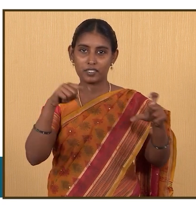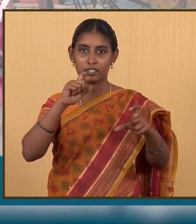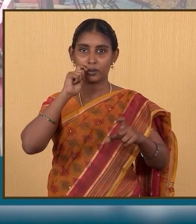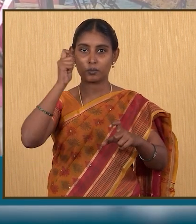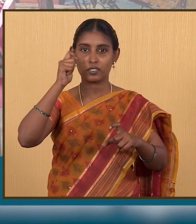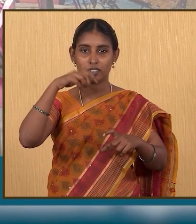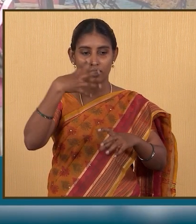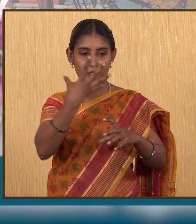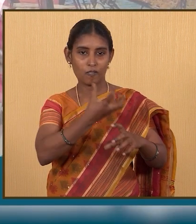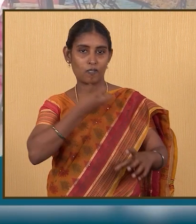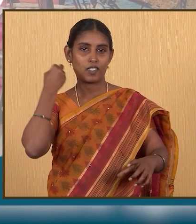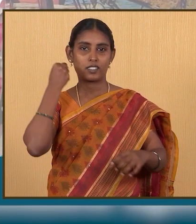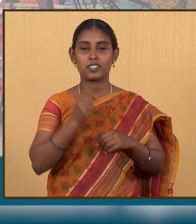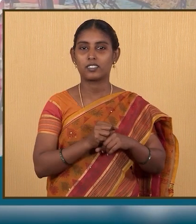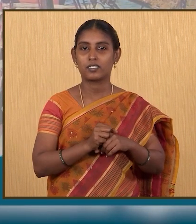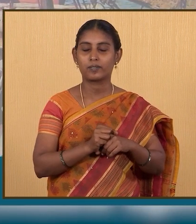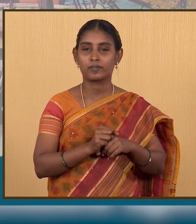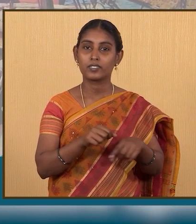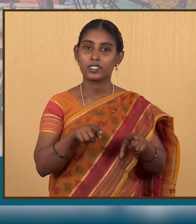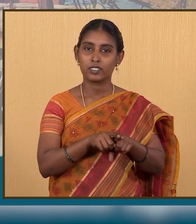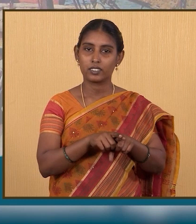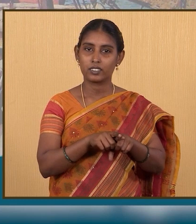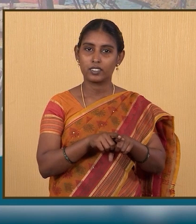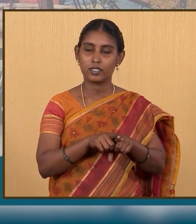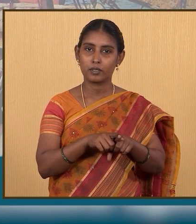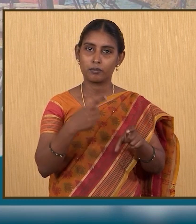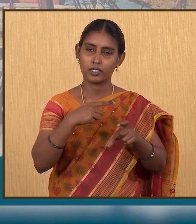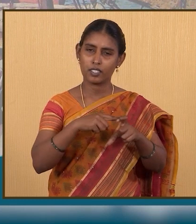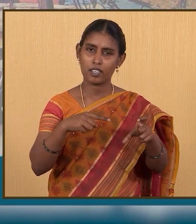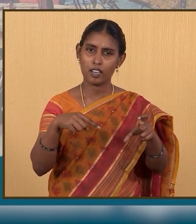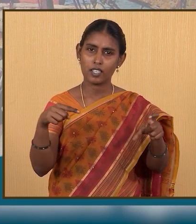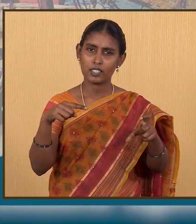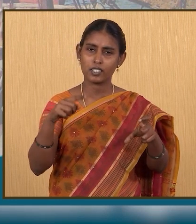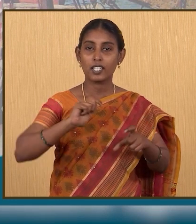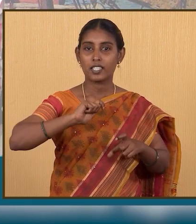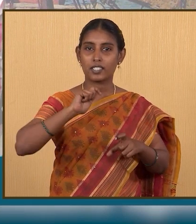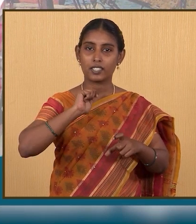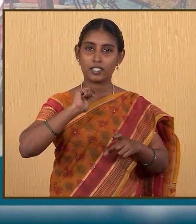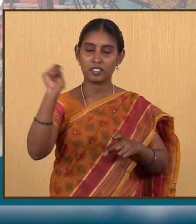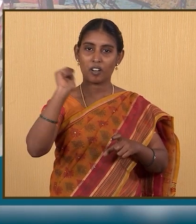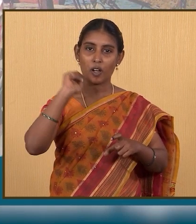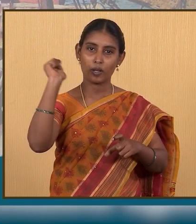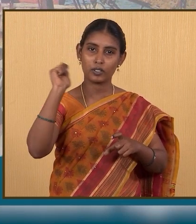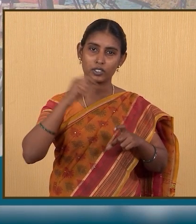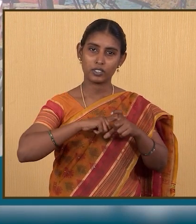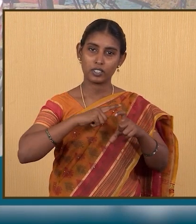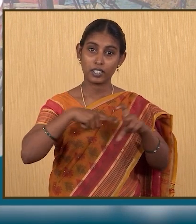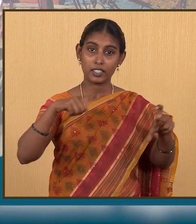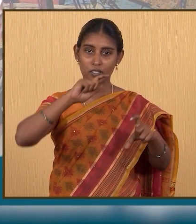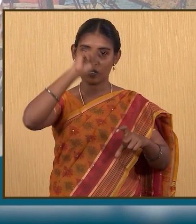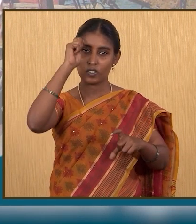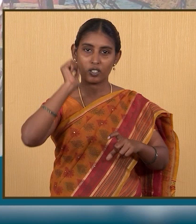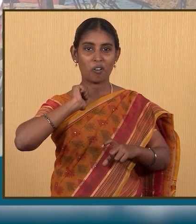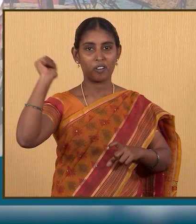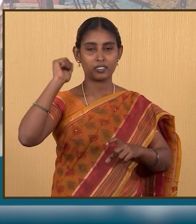யாருக்கு, ஆங்கில கிழக்கிந்திய கம்பெனிக்கு. சரி, இவங்க ஆங்கில கிழக்கிந்திய கம்பெனியோடைய ஆதிக்கம் எது